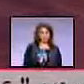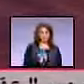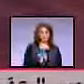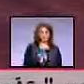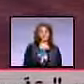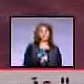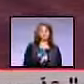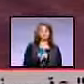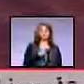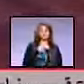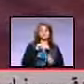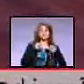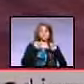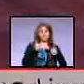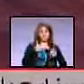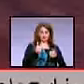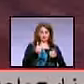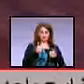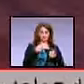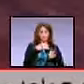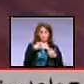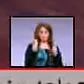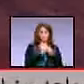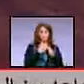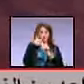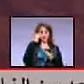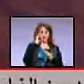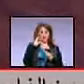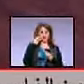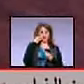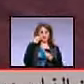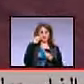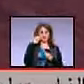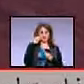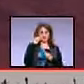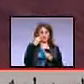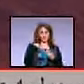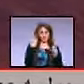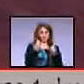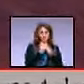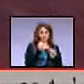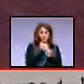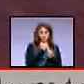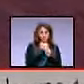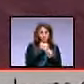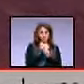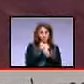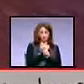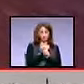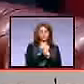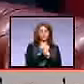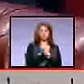زميلي في معهد السينما نفس الدفعه احمد جلال، وكان تاني تعامل ليا مع بلال فضل، بقى تالت تعامل